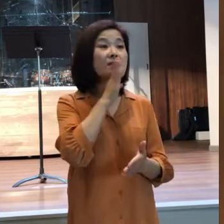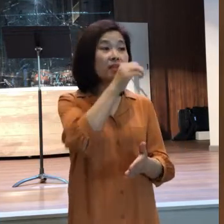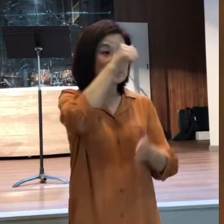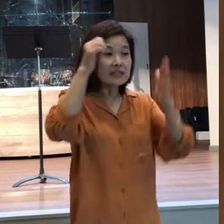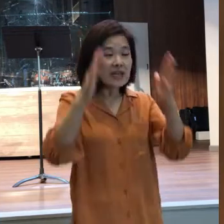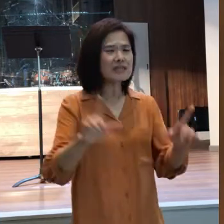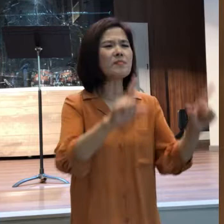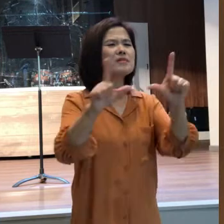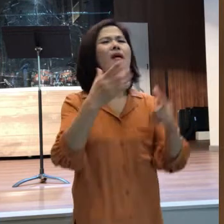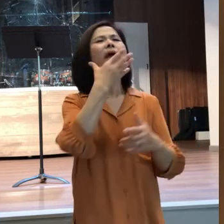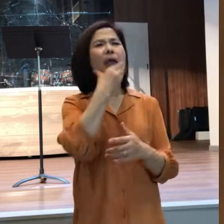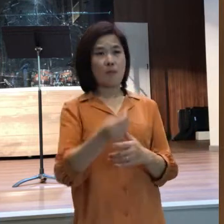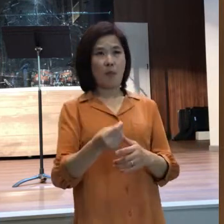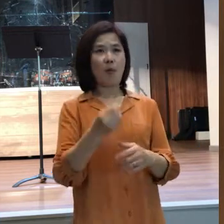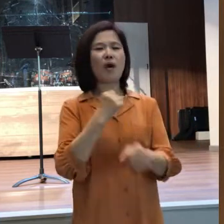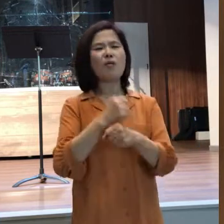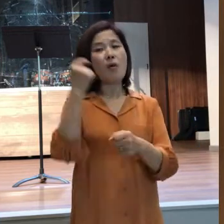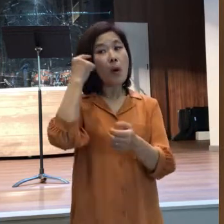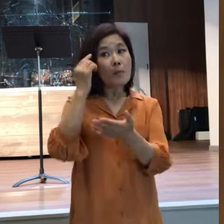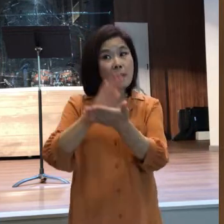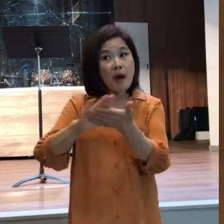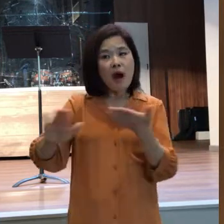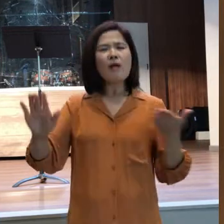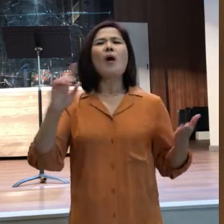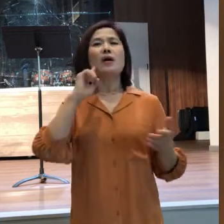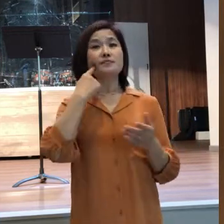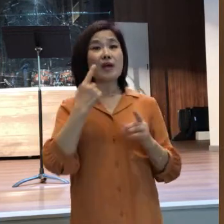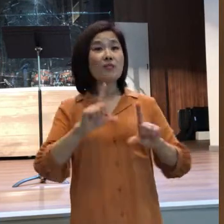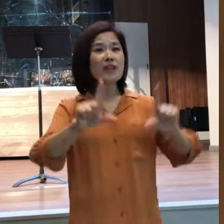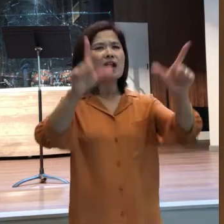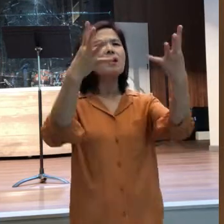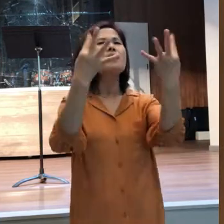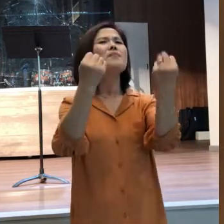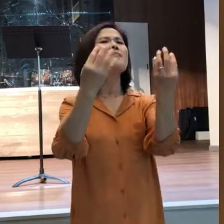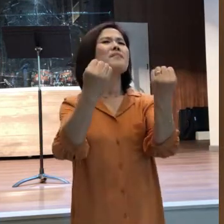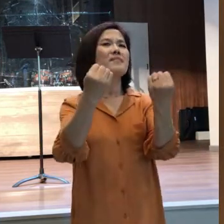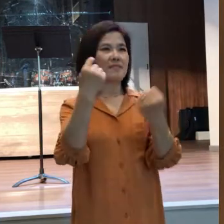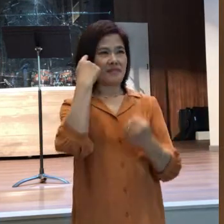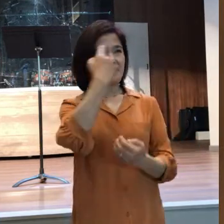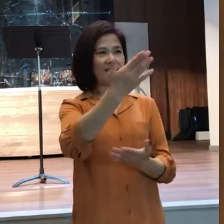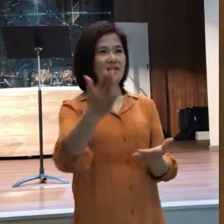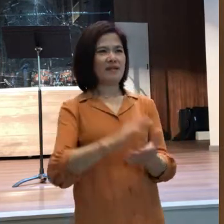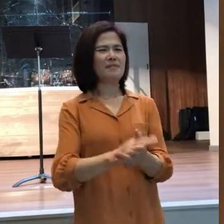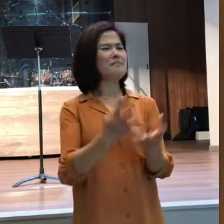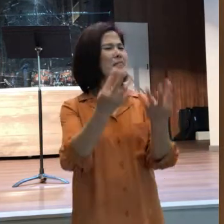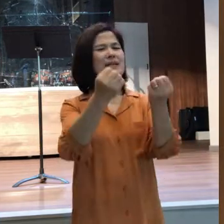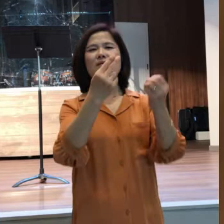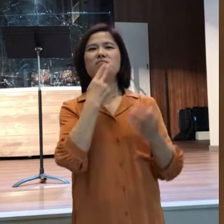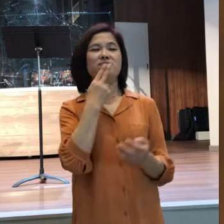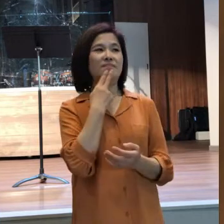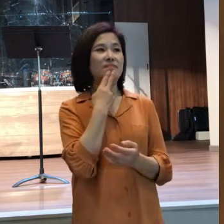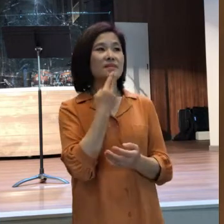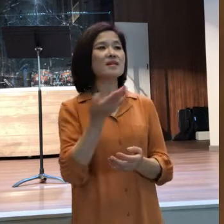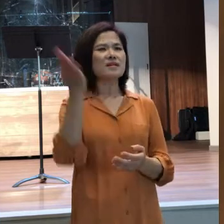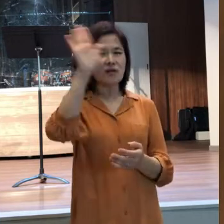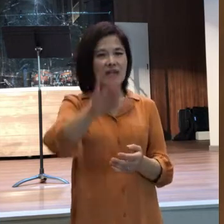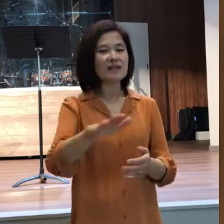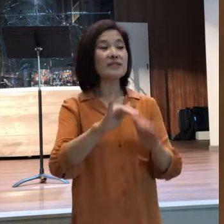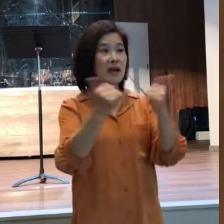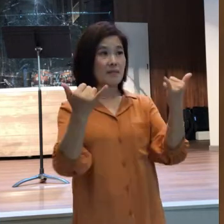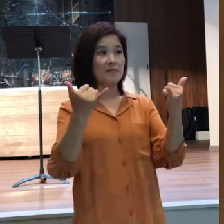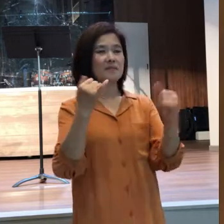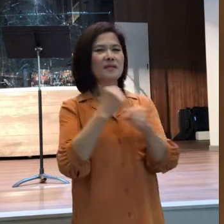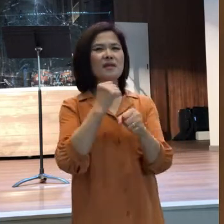살면서 행복하고 평안하며 아름다운 날들이 얼마나 될까요? 그리 많지 않습니다. 하지만